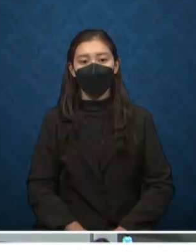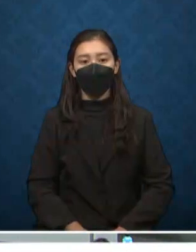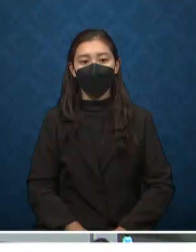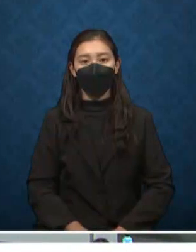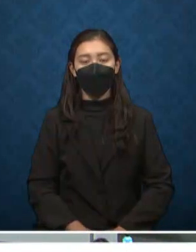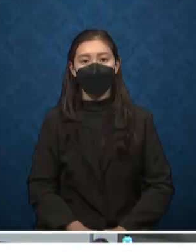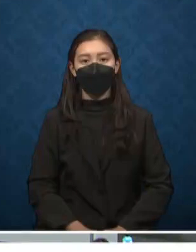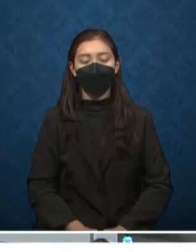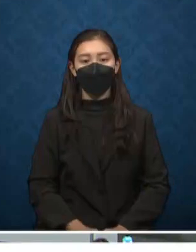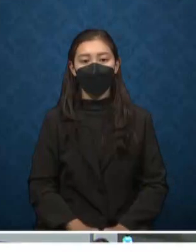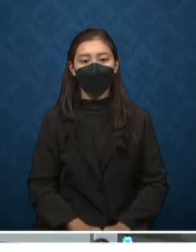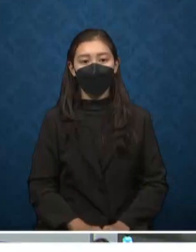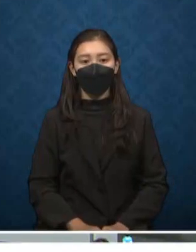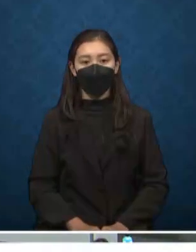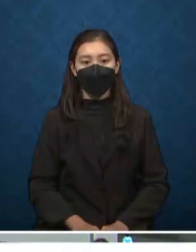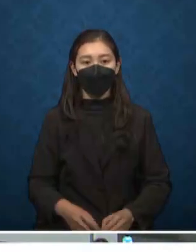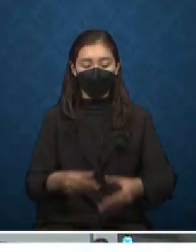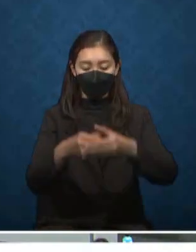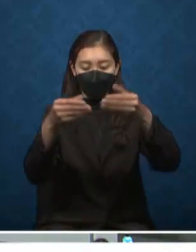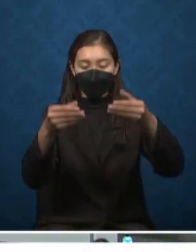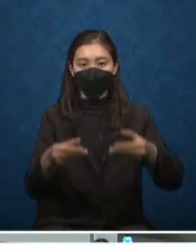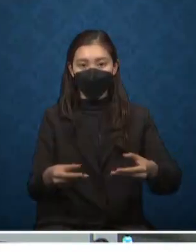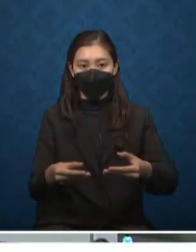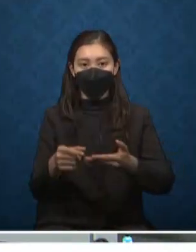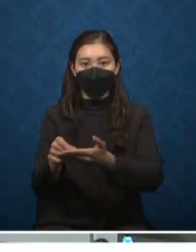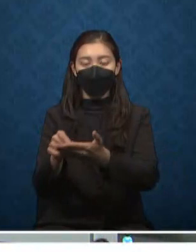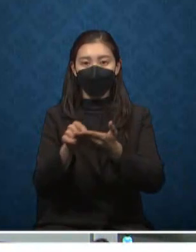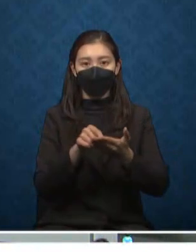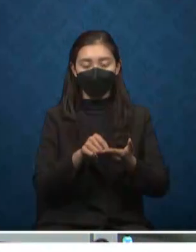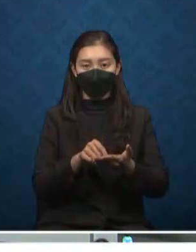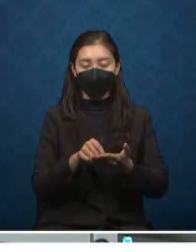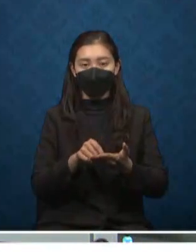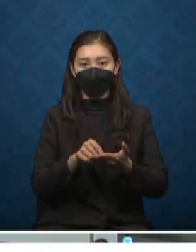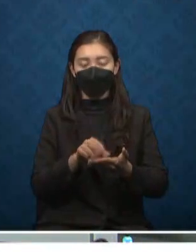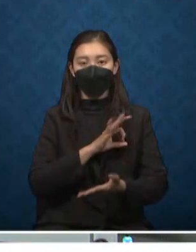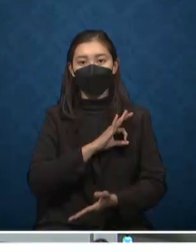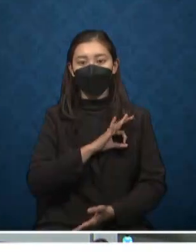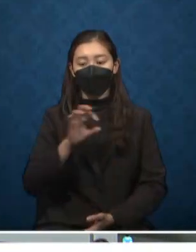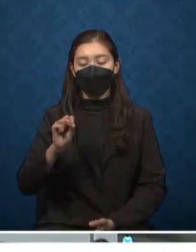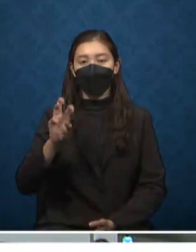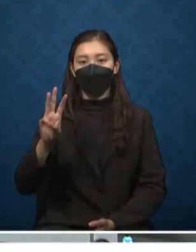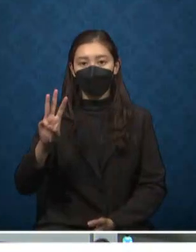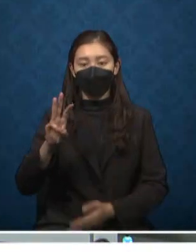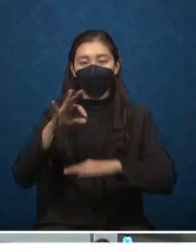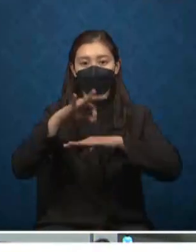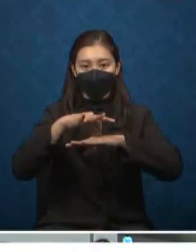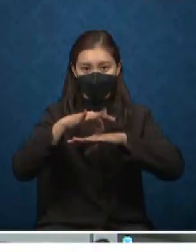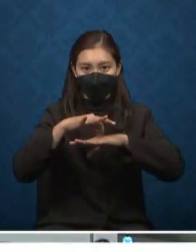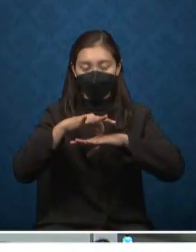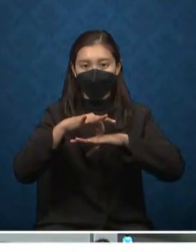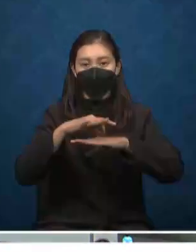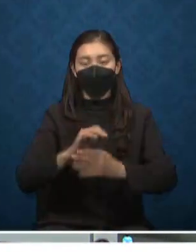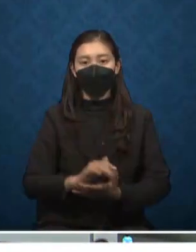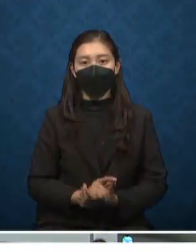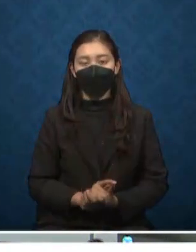พระบรมราชโองการประกาศแต่งตั้งสมาชิกวุฒิสภาพระบาทสมเด็จพระประเมน